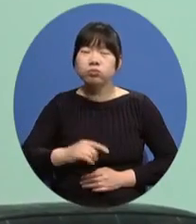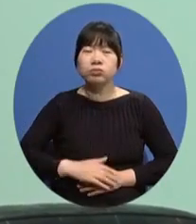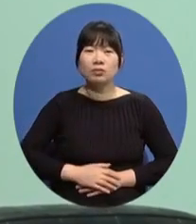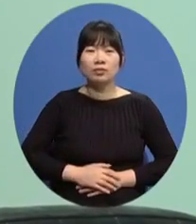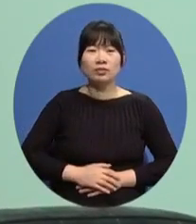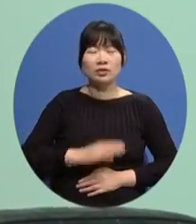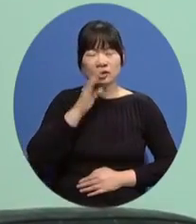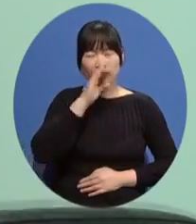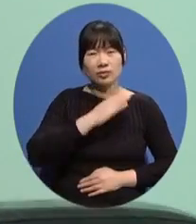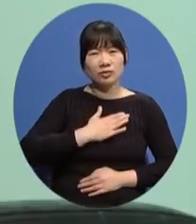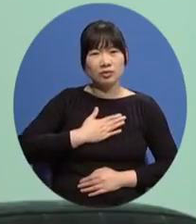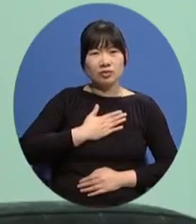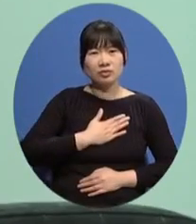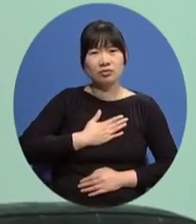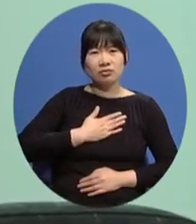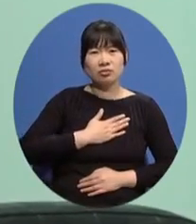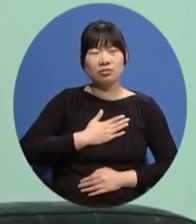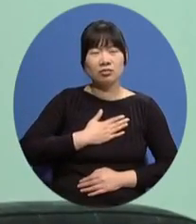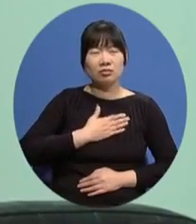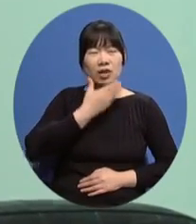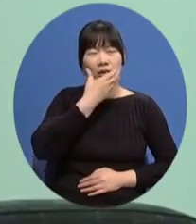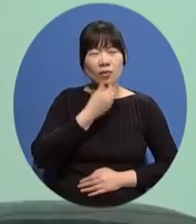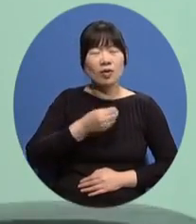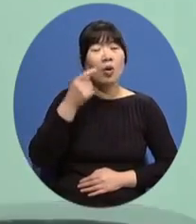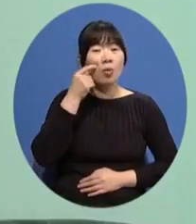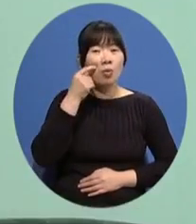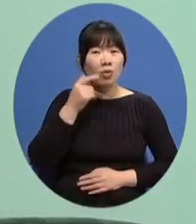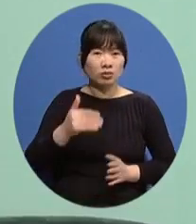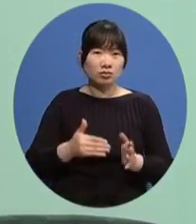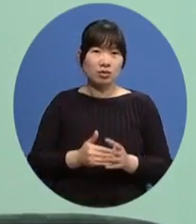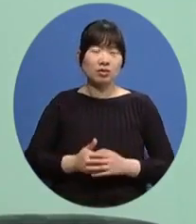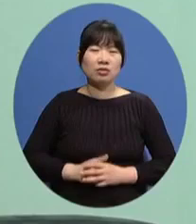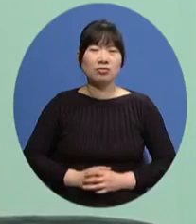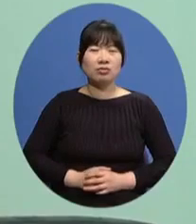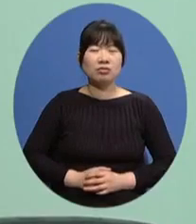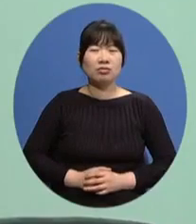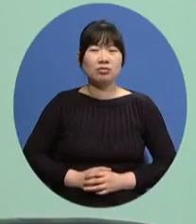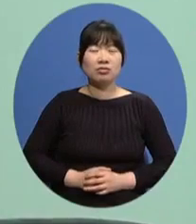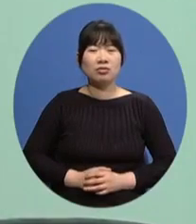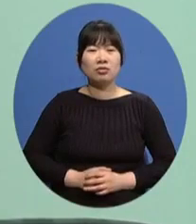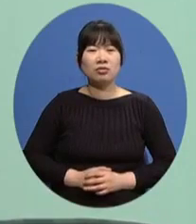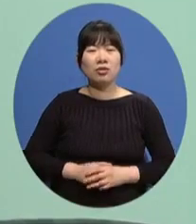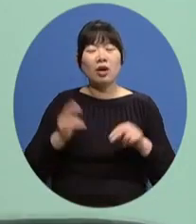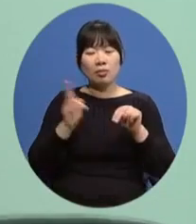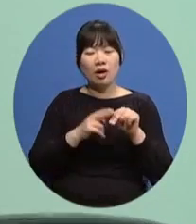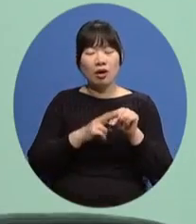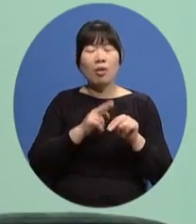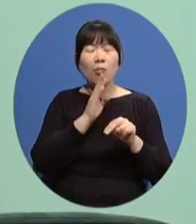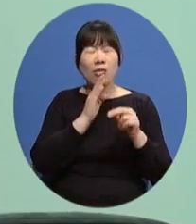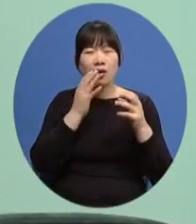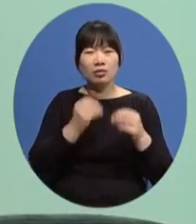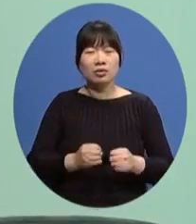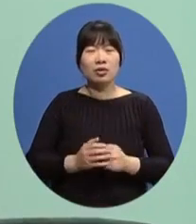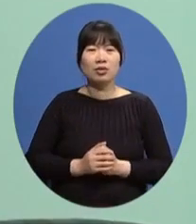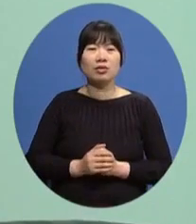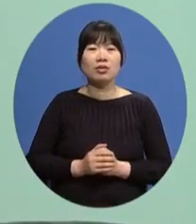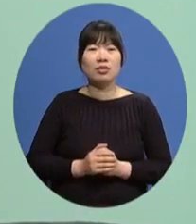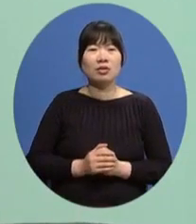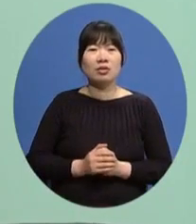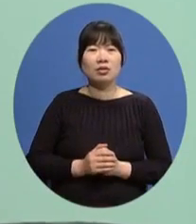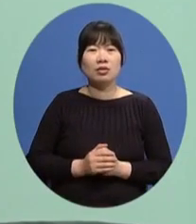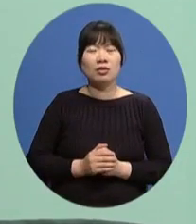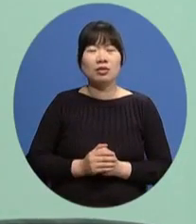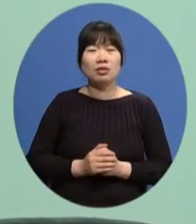생각나는 어떤 감정, 어떤 생각, 어떤 기억들이 좀 있어요? 나쁜 감정. 행복하지 못했었고 만화에서 맞기도 했었죠. 자기는